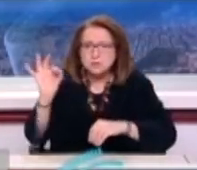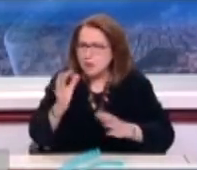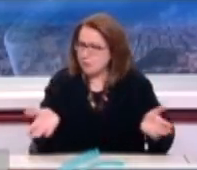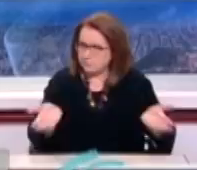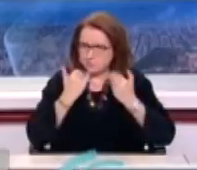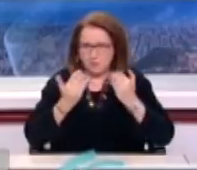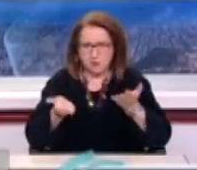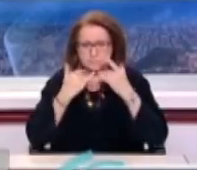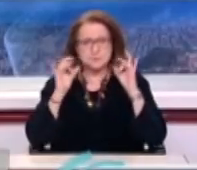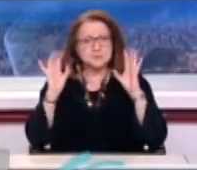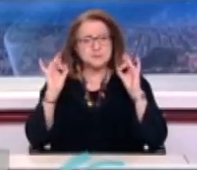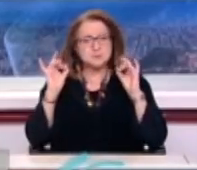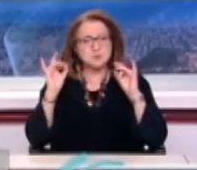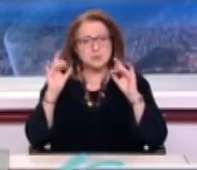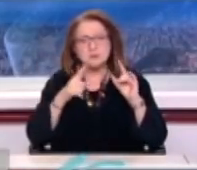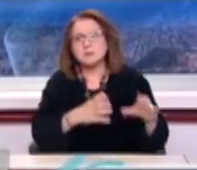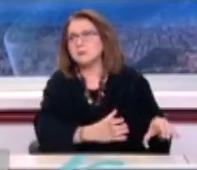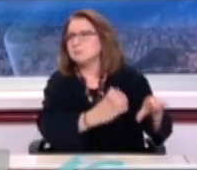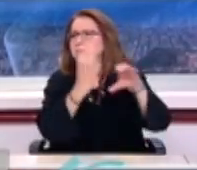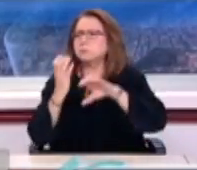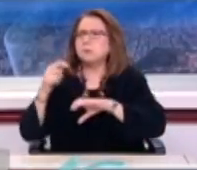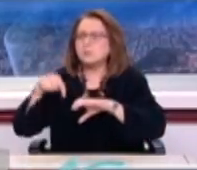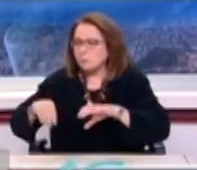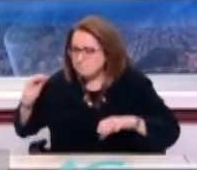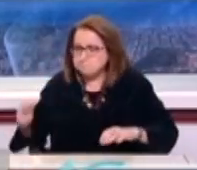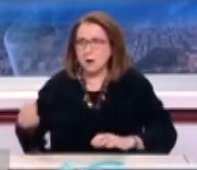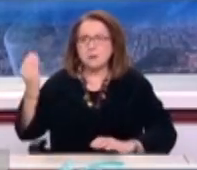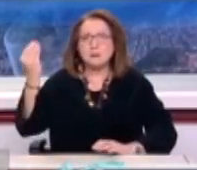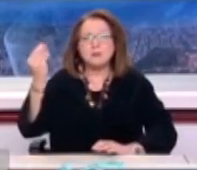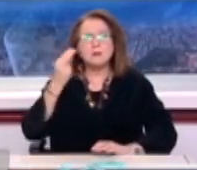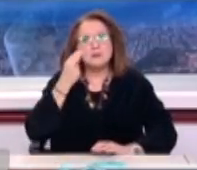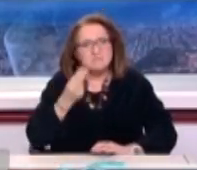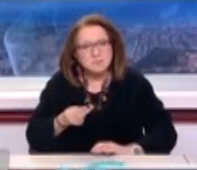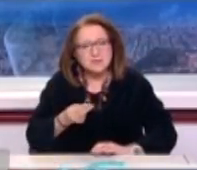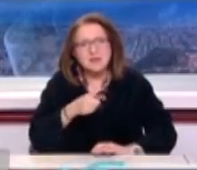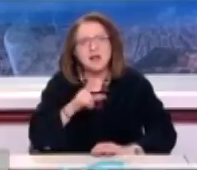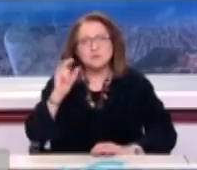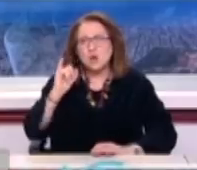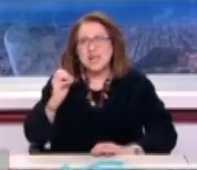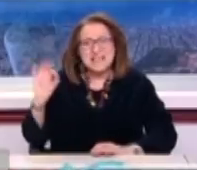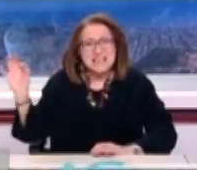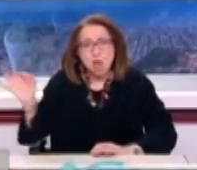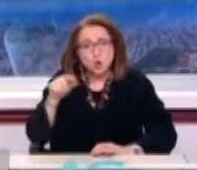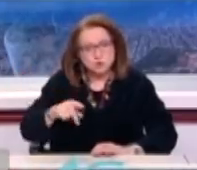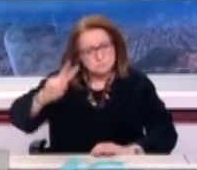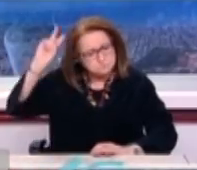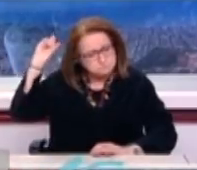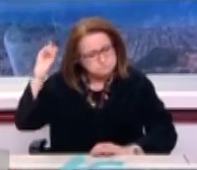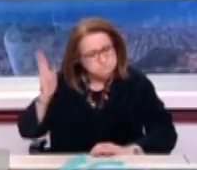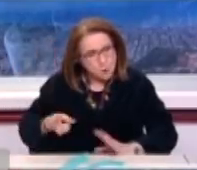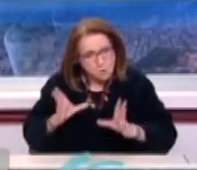Αυτό δείχνει τη δυναμική του ιού να ξεπερνά τα σύνορα και κουβεντιάστηκε εκτενώς χθες το